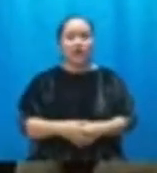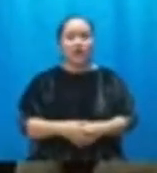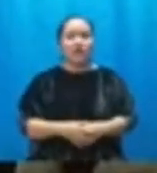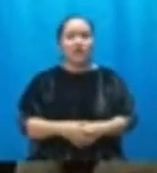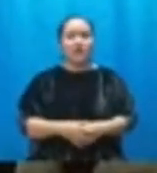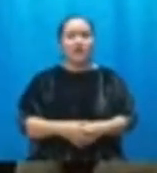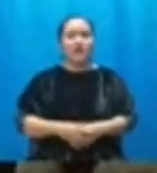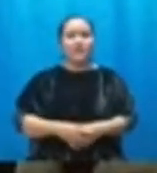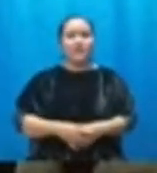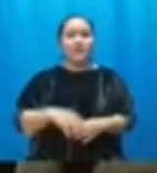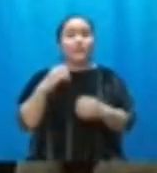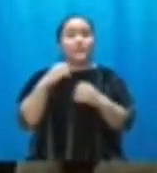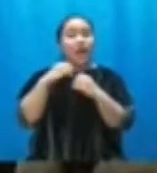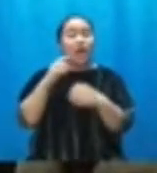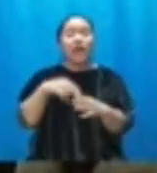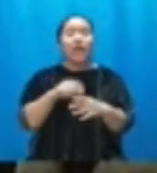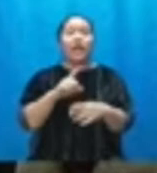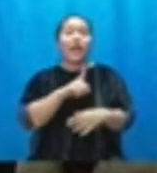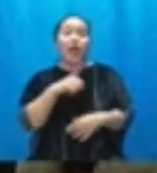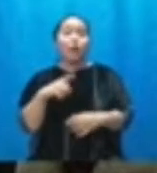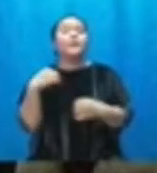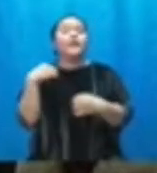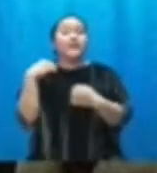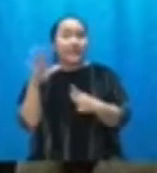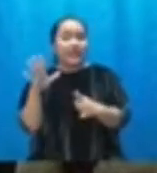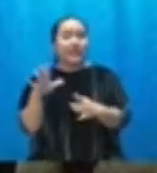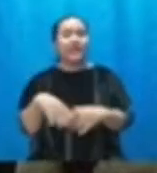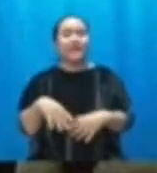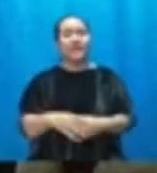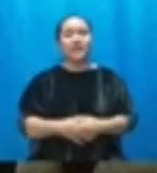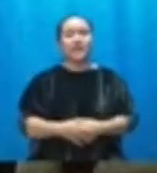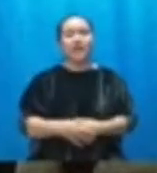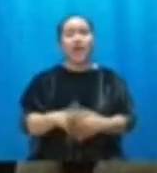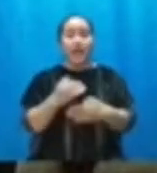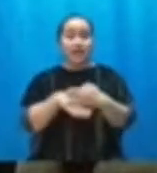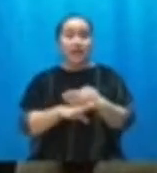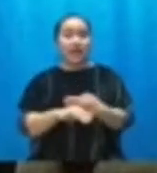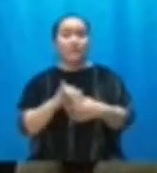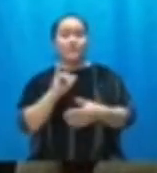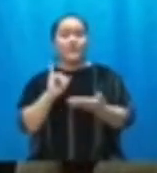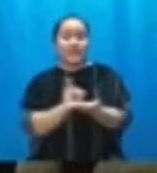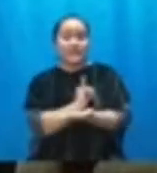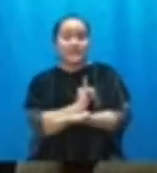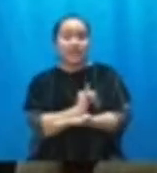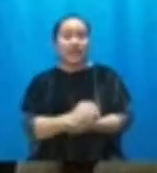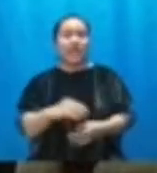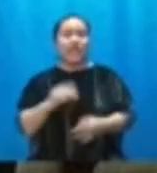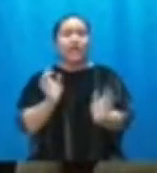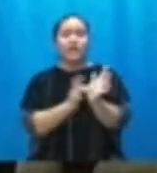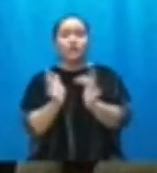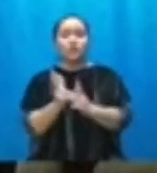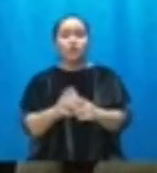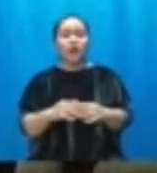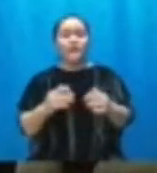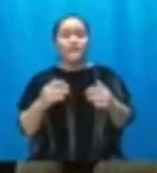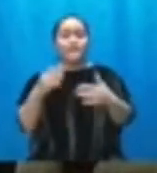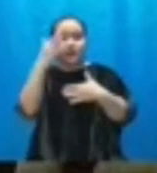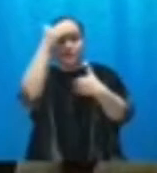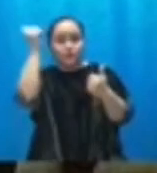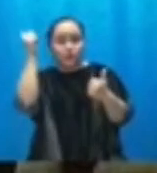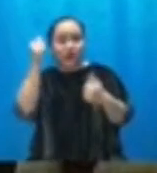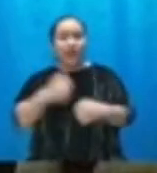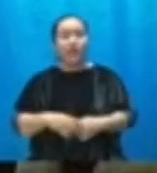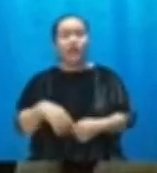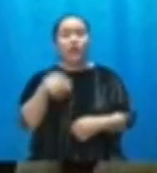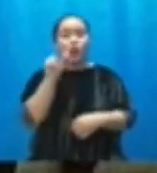yang terkasih di dalam Injil Yesus menyembuhkan orang bisu tuli Hai Jaan itu